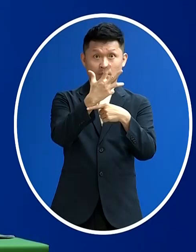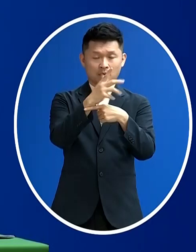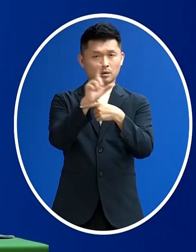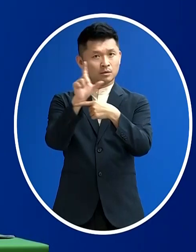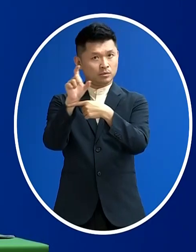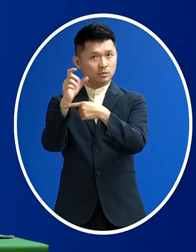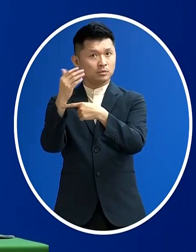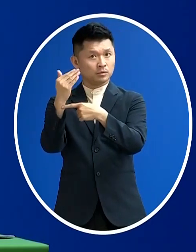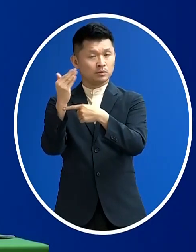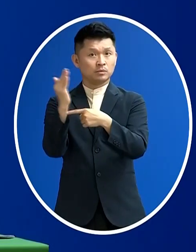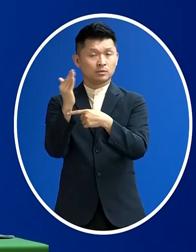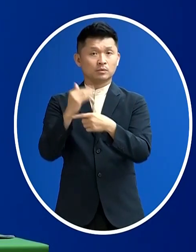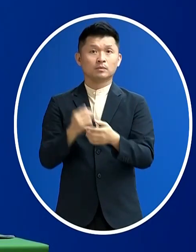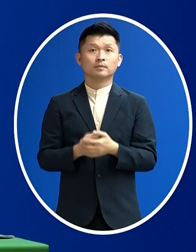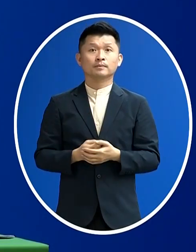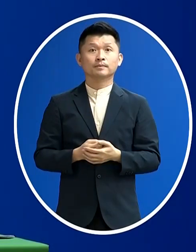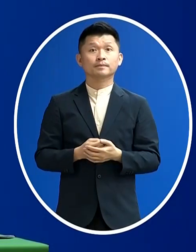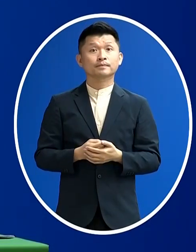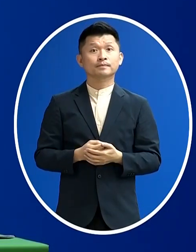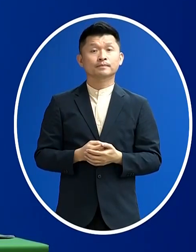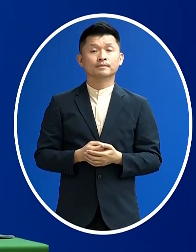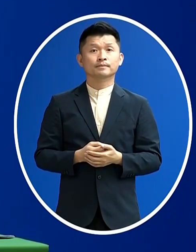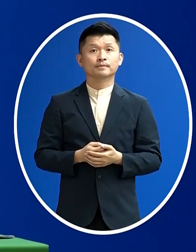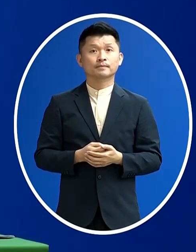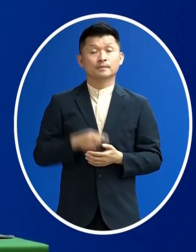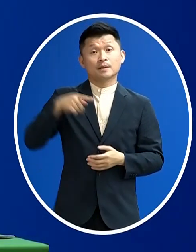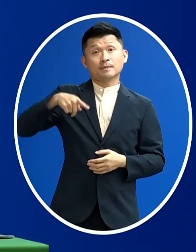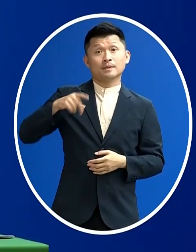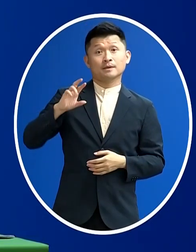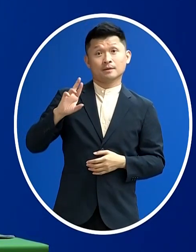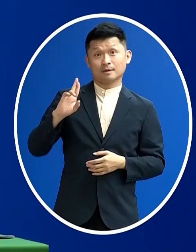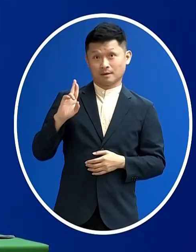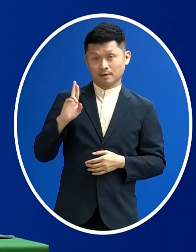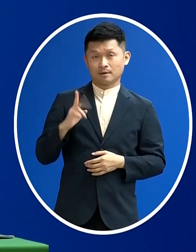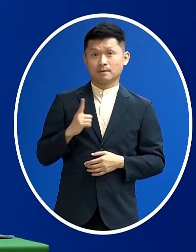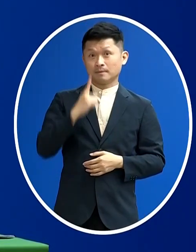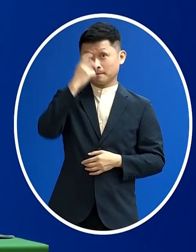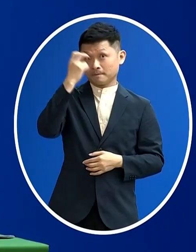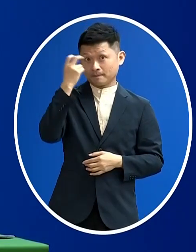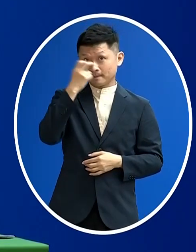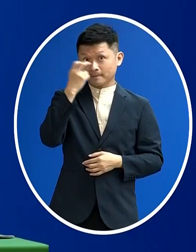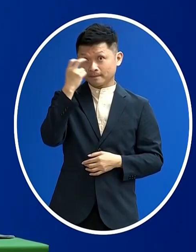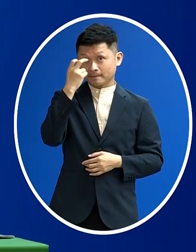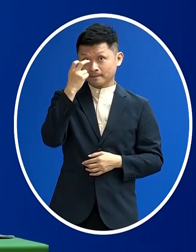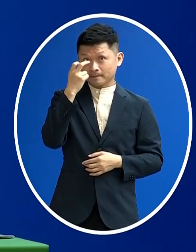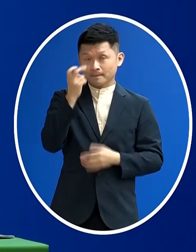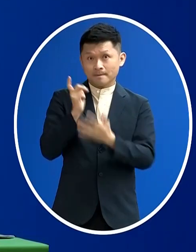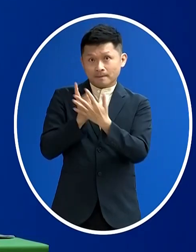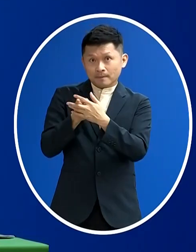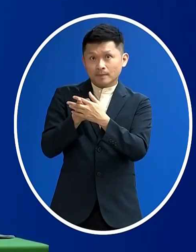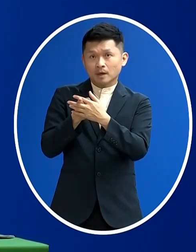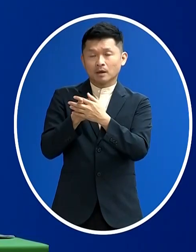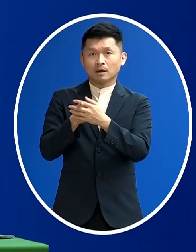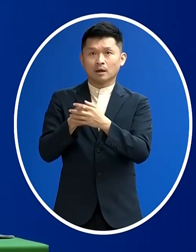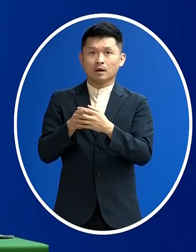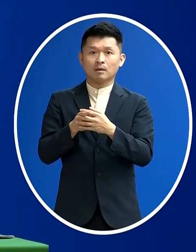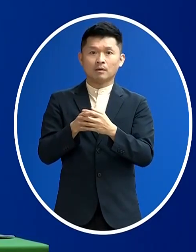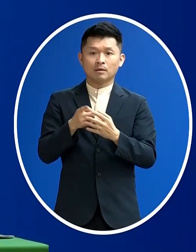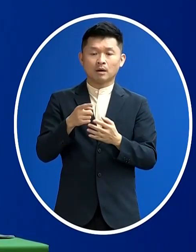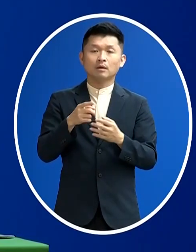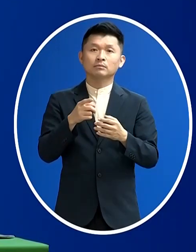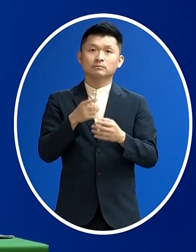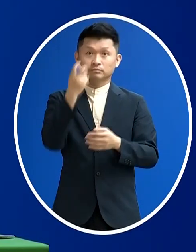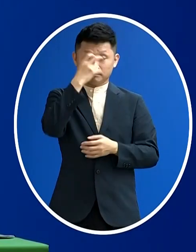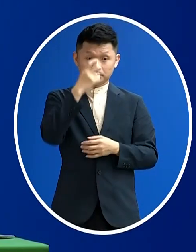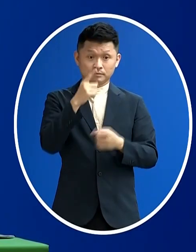68%到69%这样的一个，所以快就是说在我们这个 PCR 检测的这个所有的采检的，比如10万到11万当